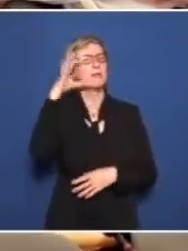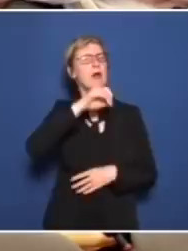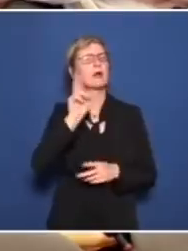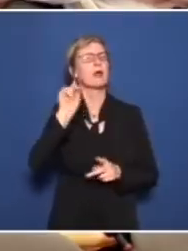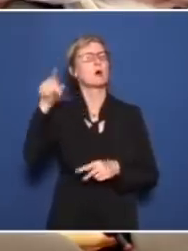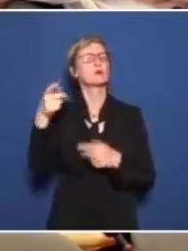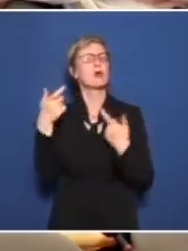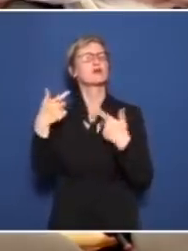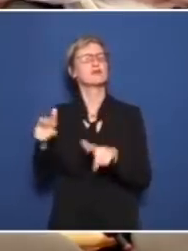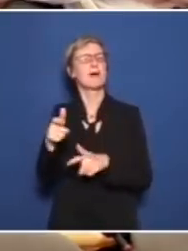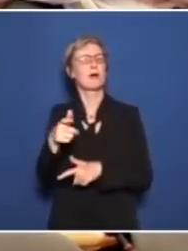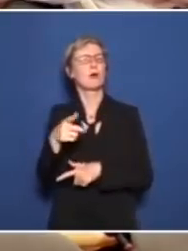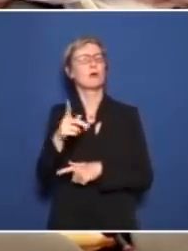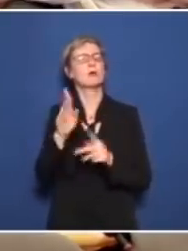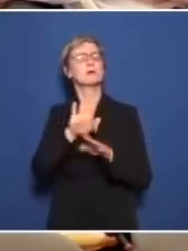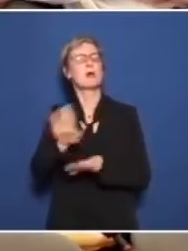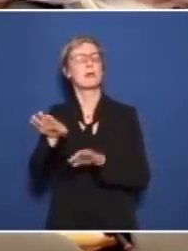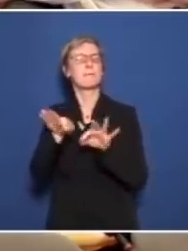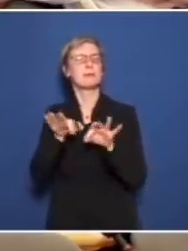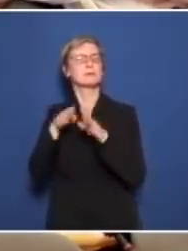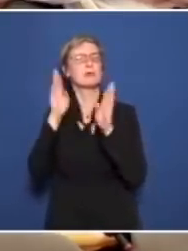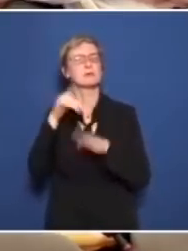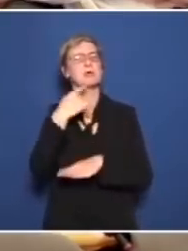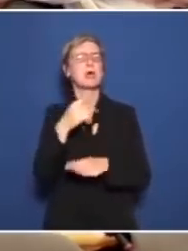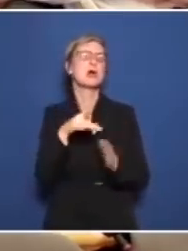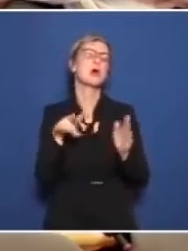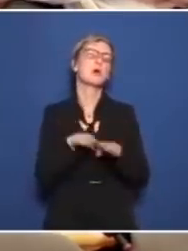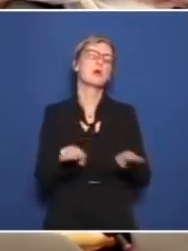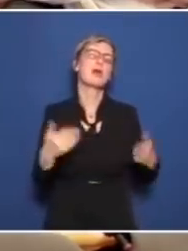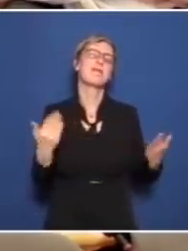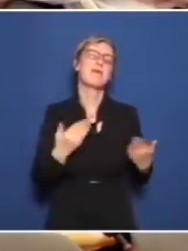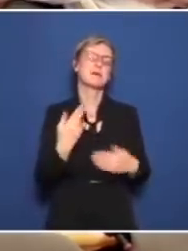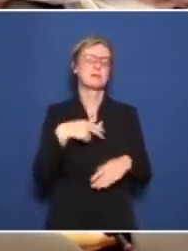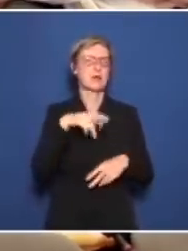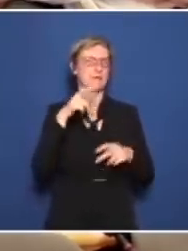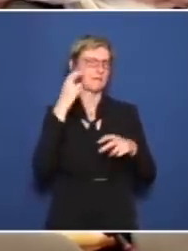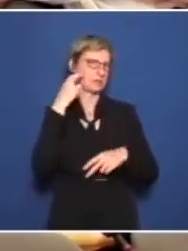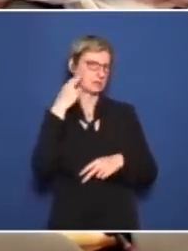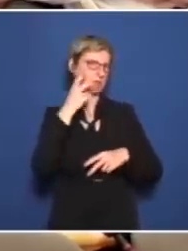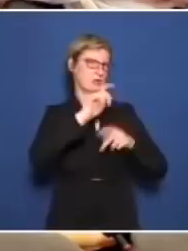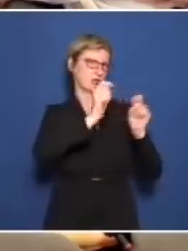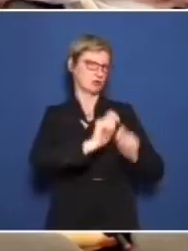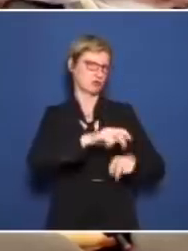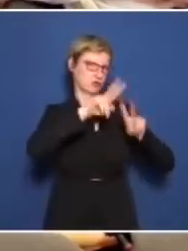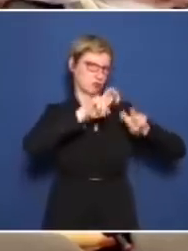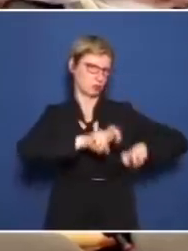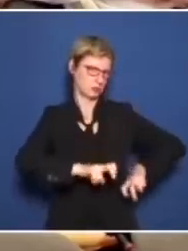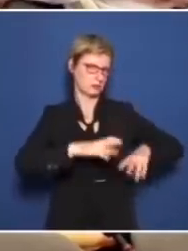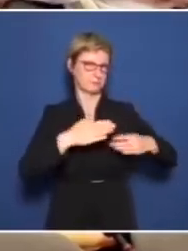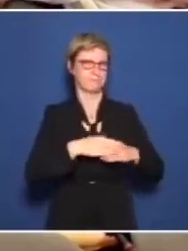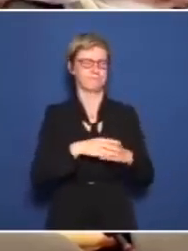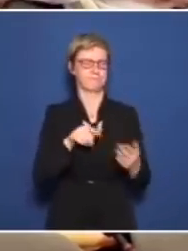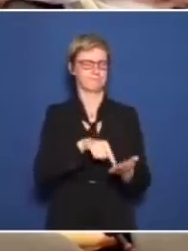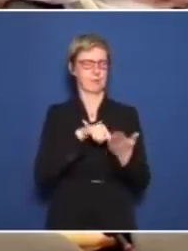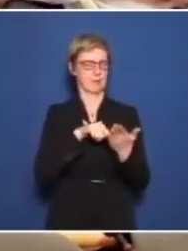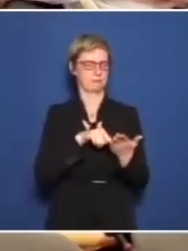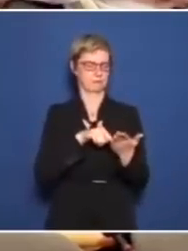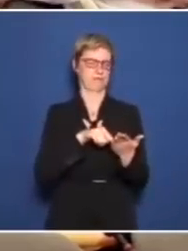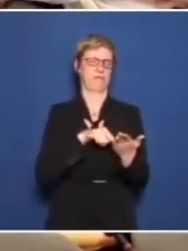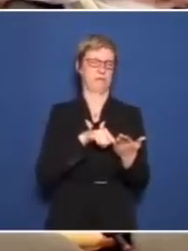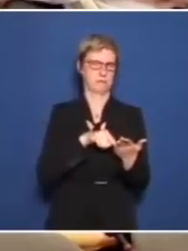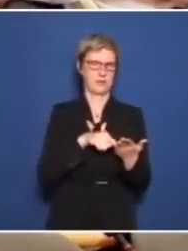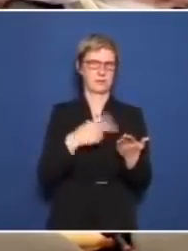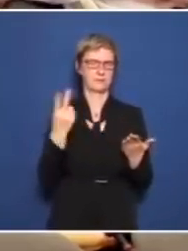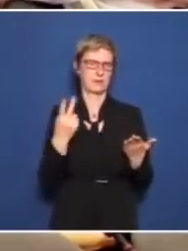mit wissenschaftlichen Studien und auch auf der Seite werden wissenschaftliche Studien angeführt, die aber gar keine sind. Die sind alle drei